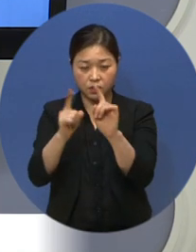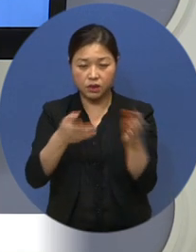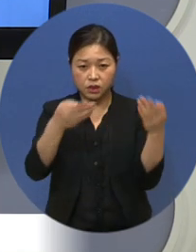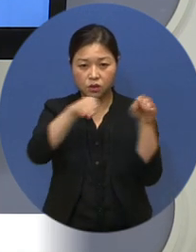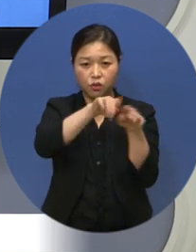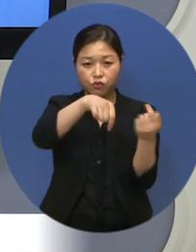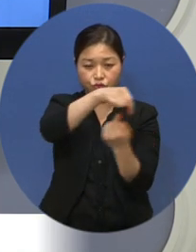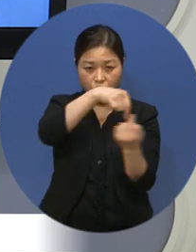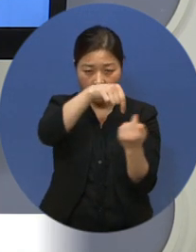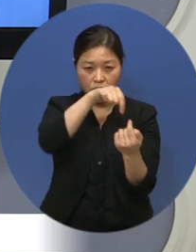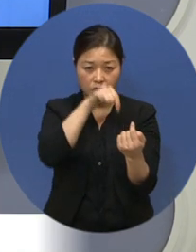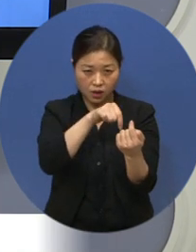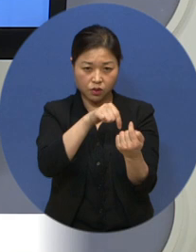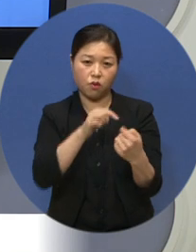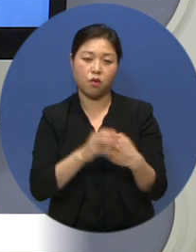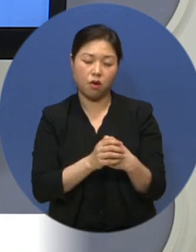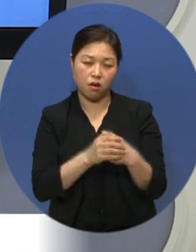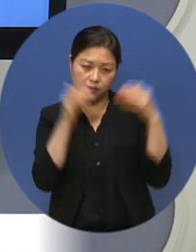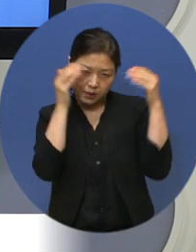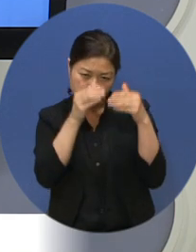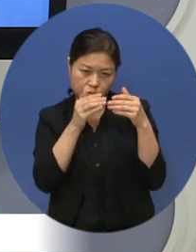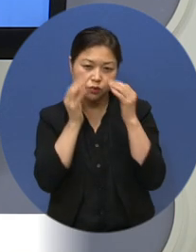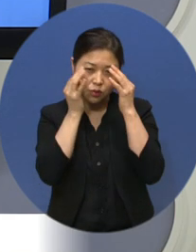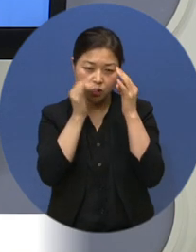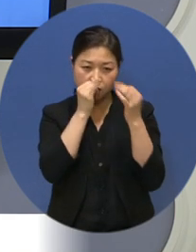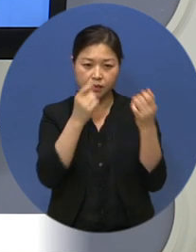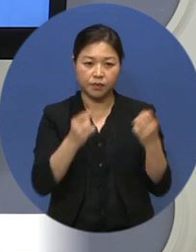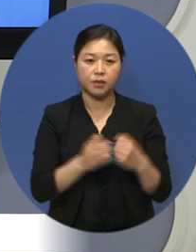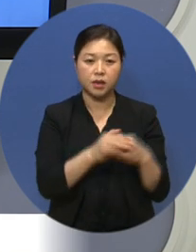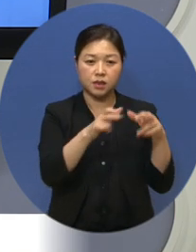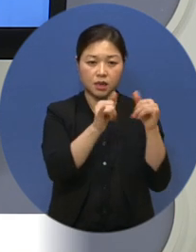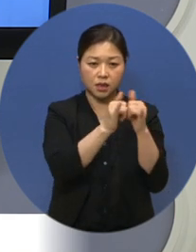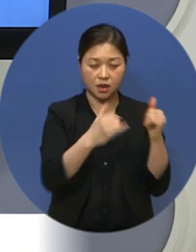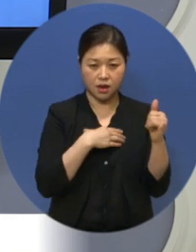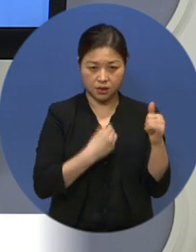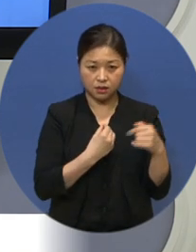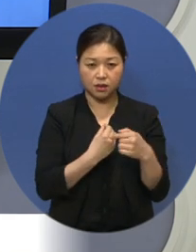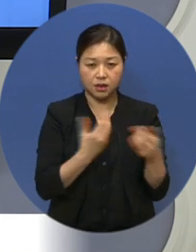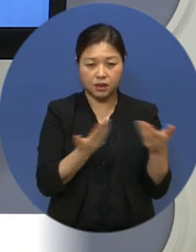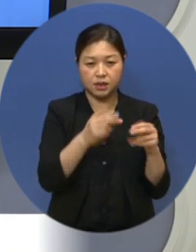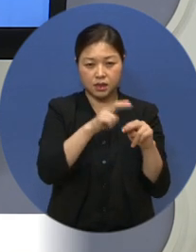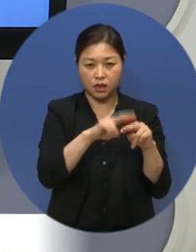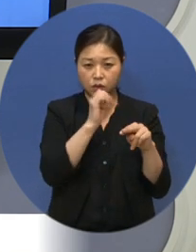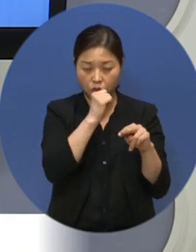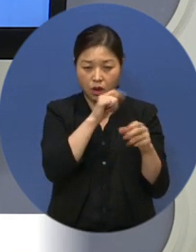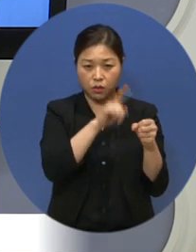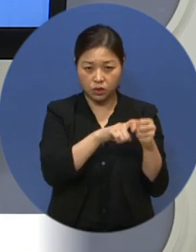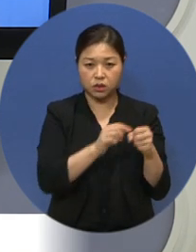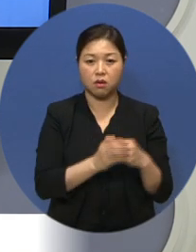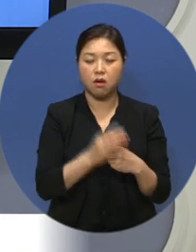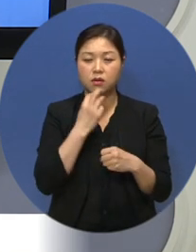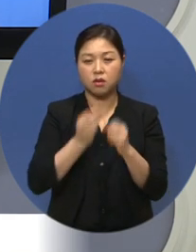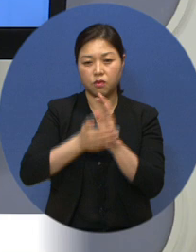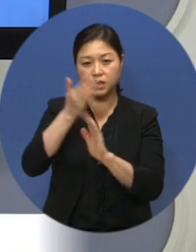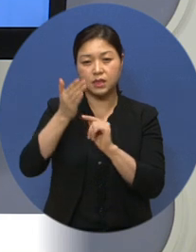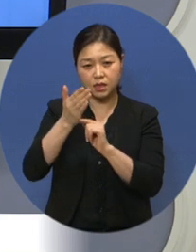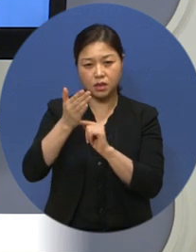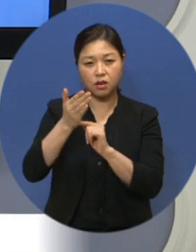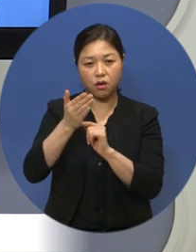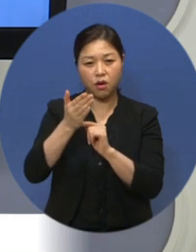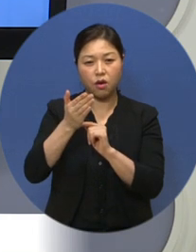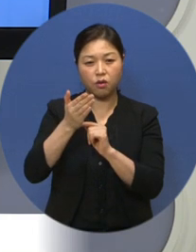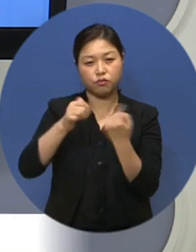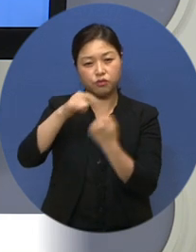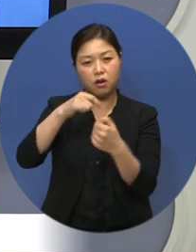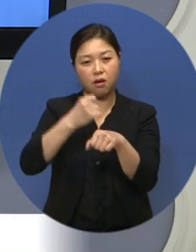운영에도 만전을 기 합니다 장애인에게 안정적 일자리를 제공하기 위해 서울시 자체적으로 추진하는